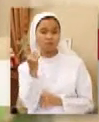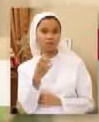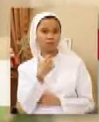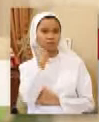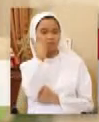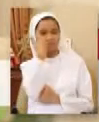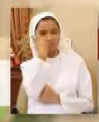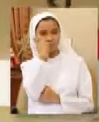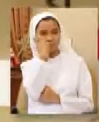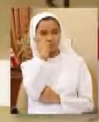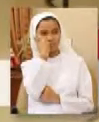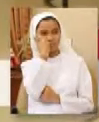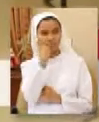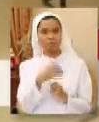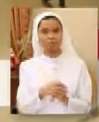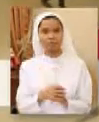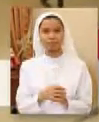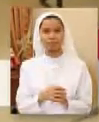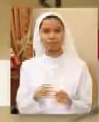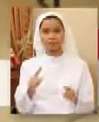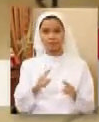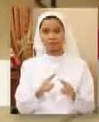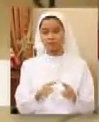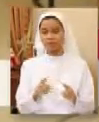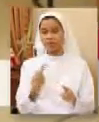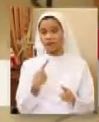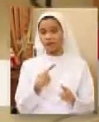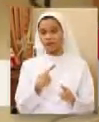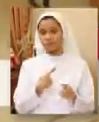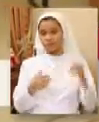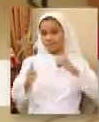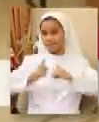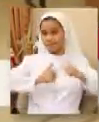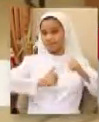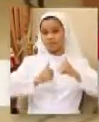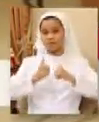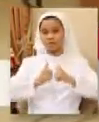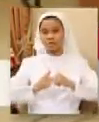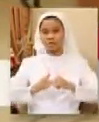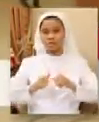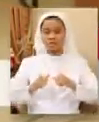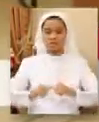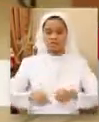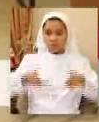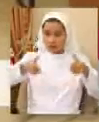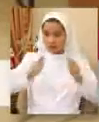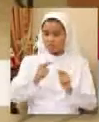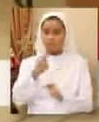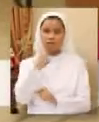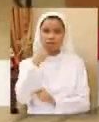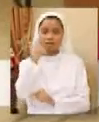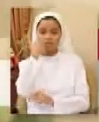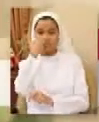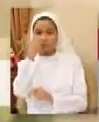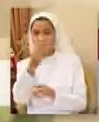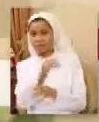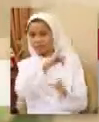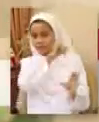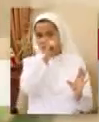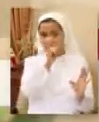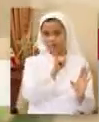Pero pag mga ganyan, may mga activities. Mm-hmm. So, sinasali namin sila sa mga activities. Halimbawa, dati